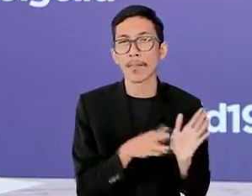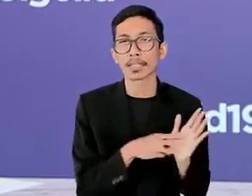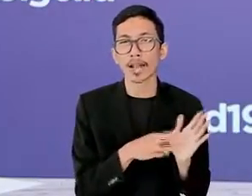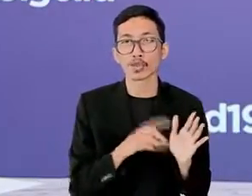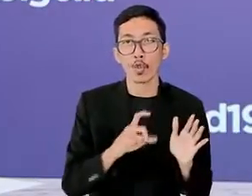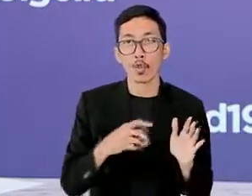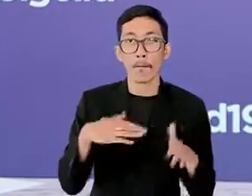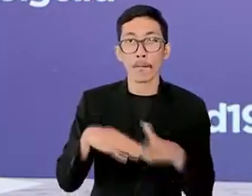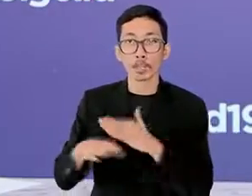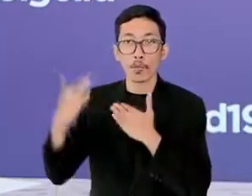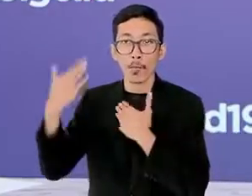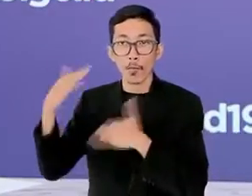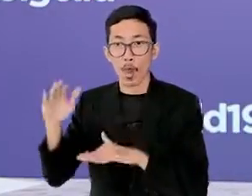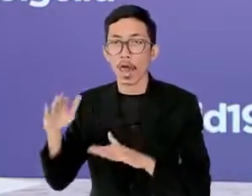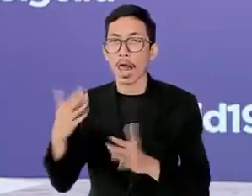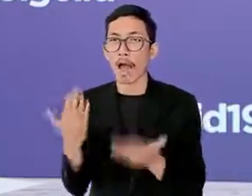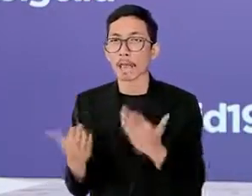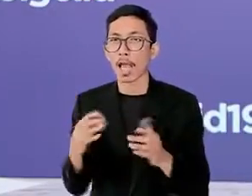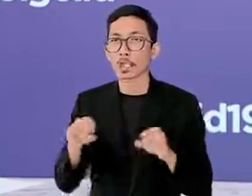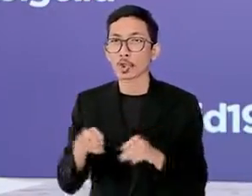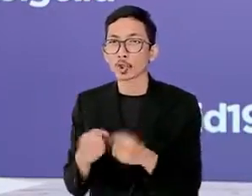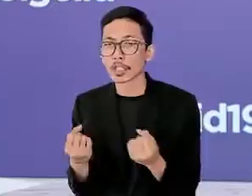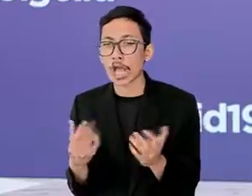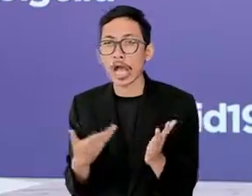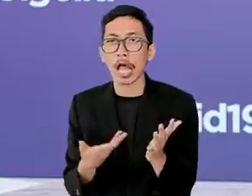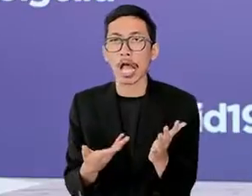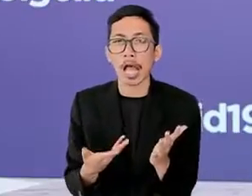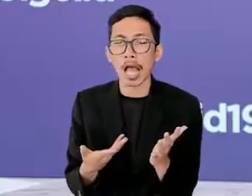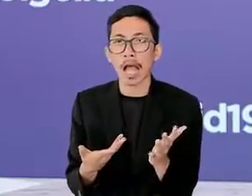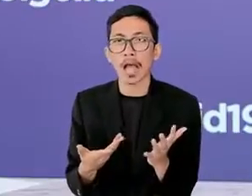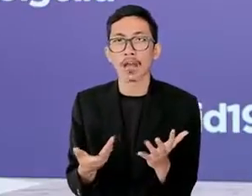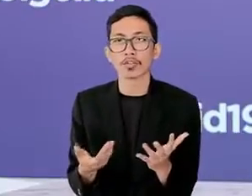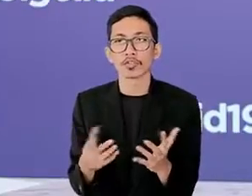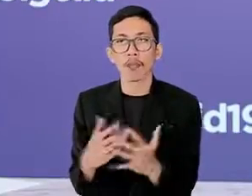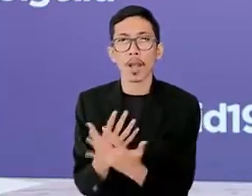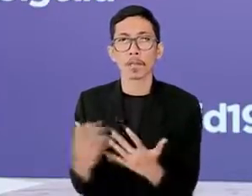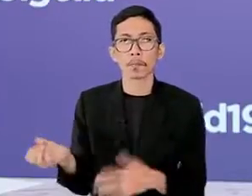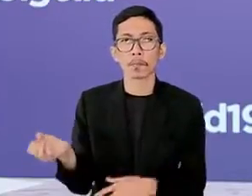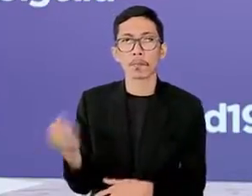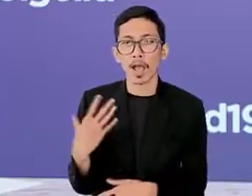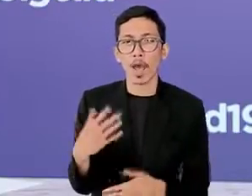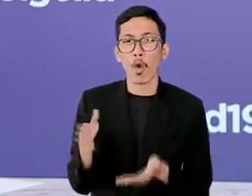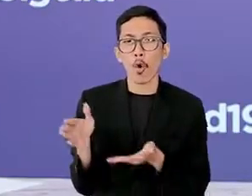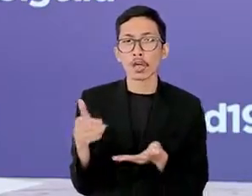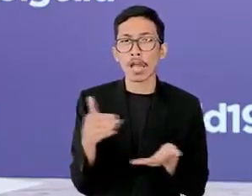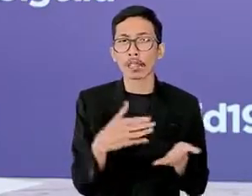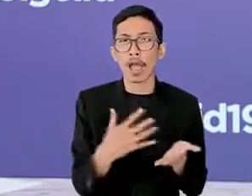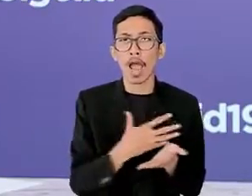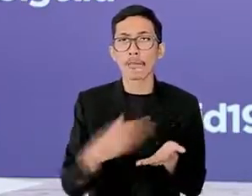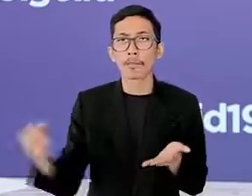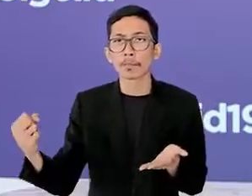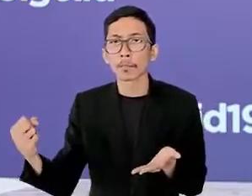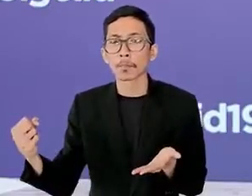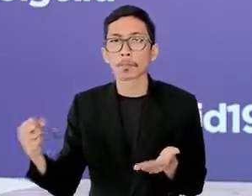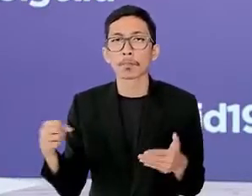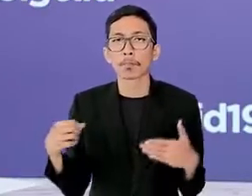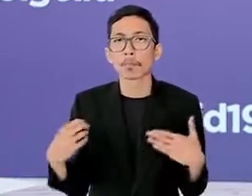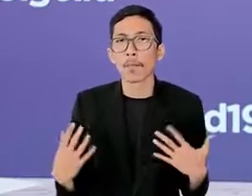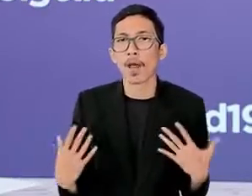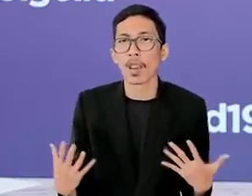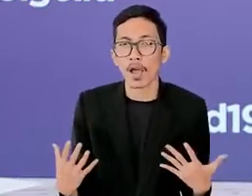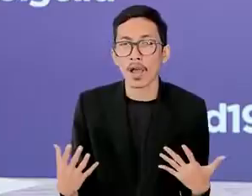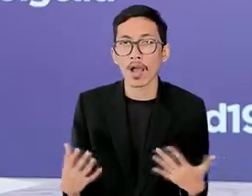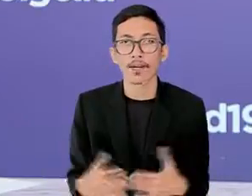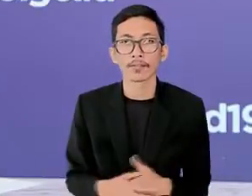check-in di mal serta masih banyak warga yang terkendala karena data yang dipakai tersebut dipakai oleh orang lain dan adanya riwayat